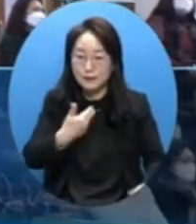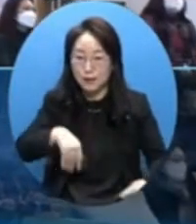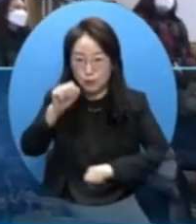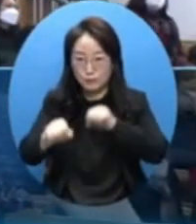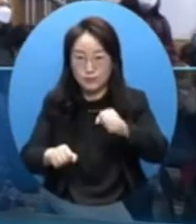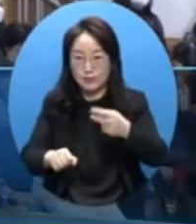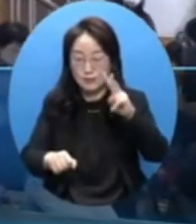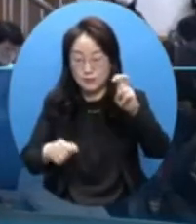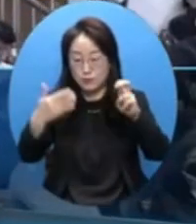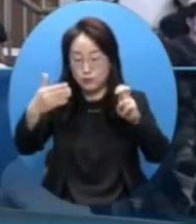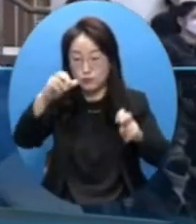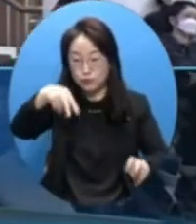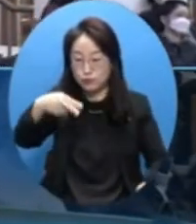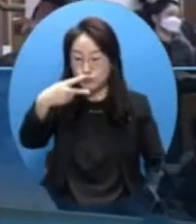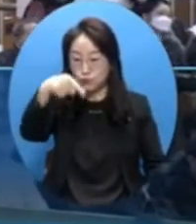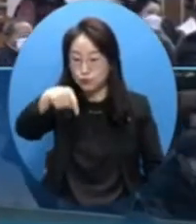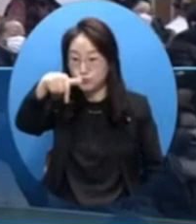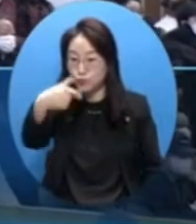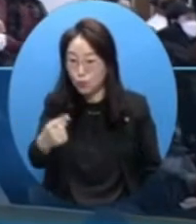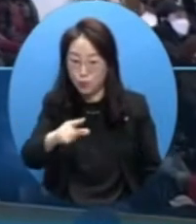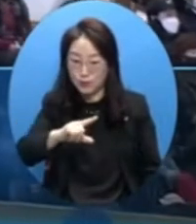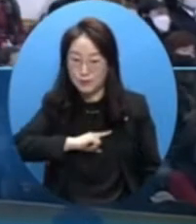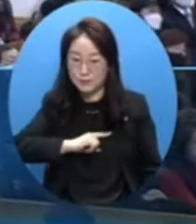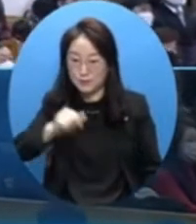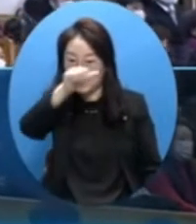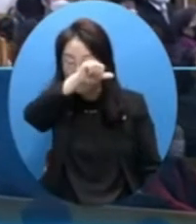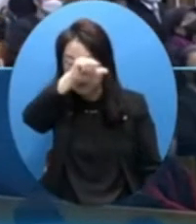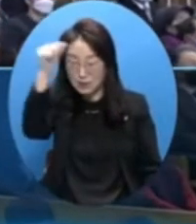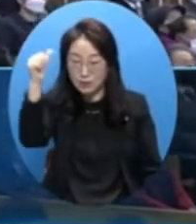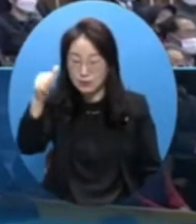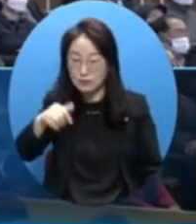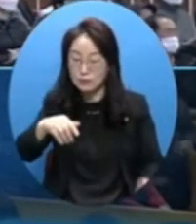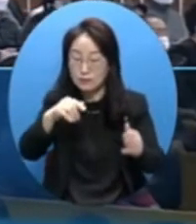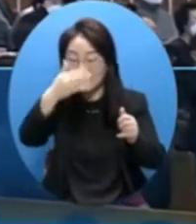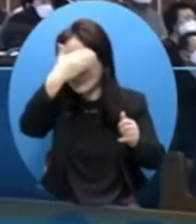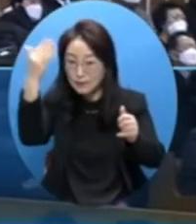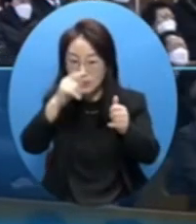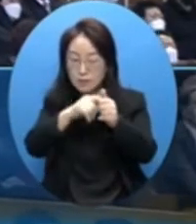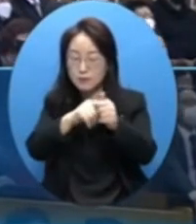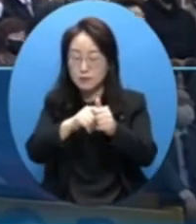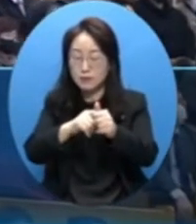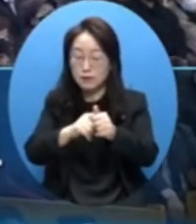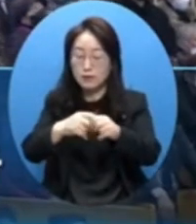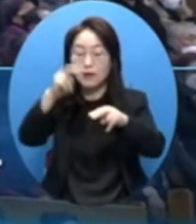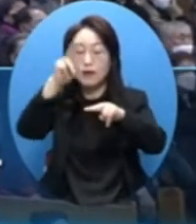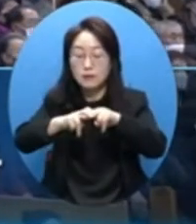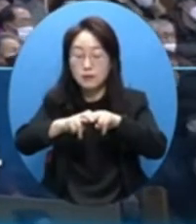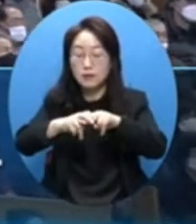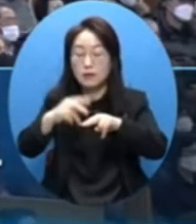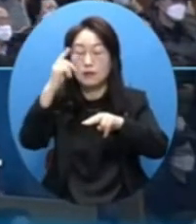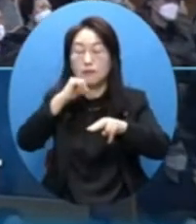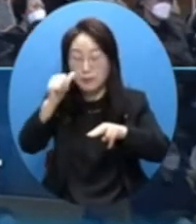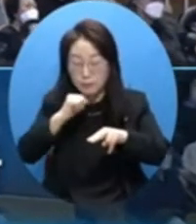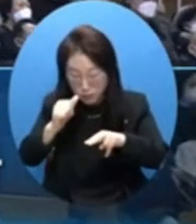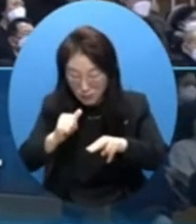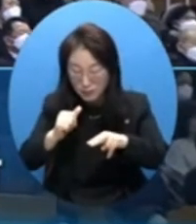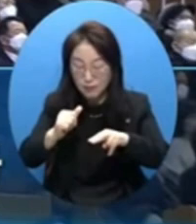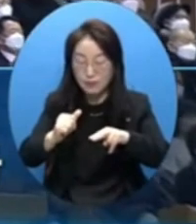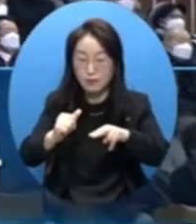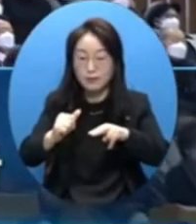20장 9절입니다 유도어라 하는 청년이 창에 걸터앉아 있다가 깊이 졸더니 바울이 강론하기를 도래하며 주름을 이기지